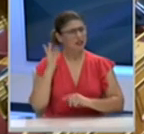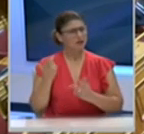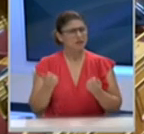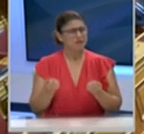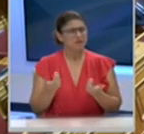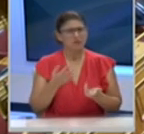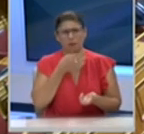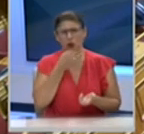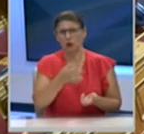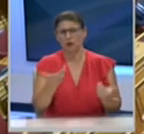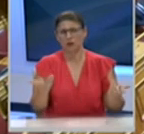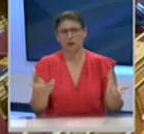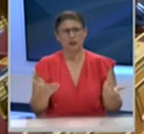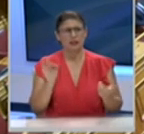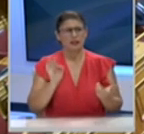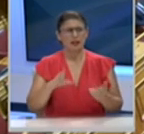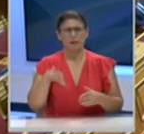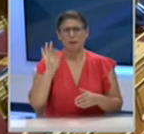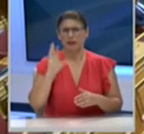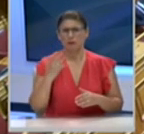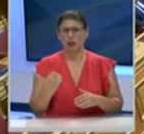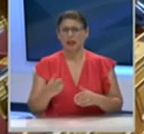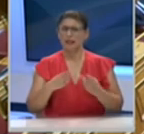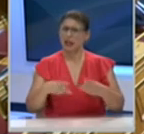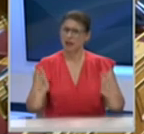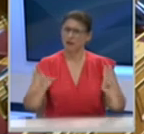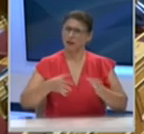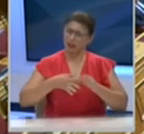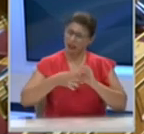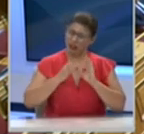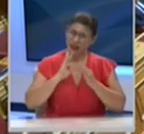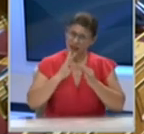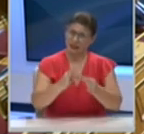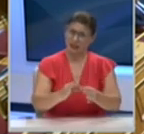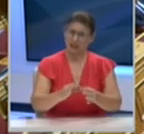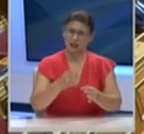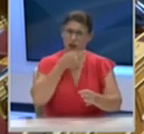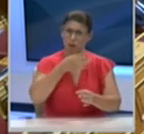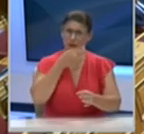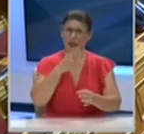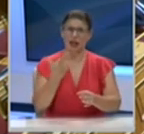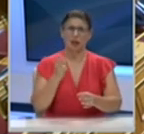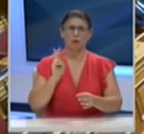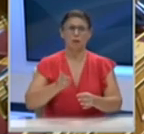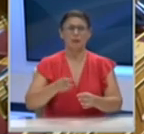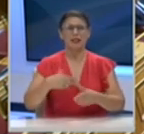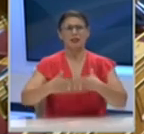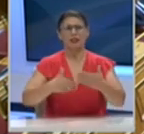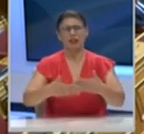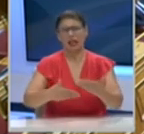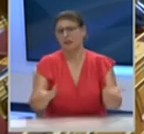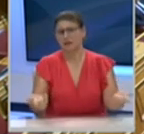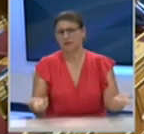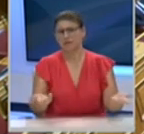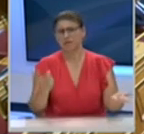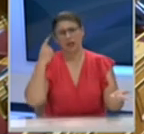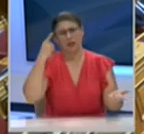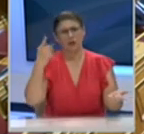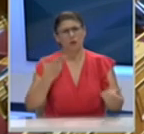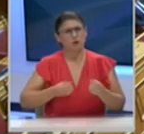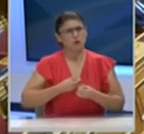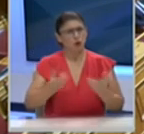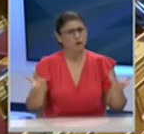αυτής της τοποθέτησης. Σε κάθε περίπτωση έχετε την ελευθερία να συνεχίσετε, αλλά νομίζω ότι έχουμε μια ποινική διαδικασία σε εξέλιξη. Δεν νομίζω ότι